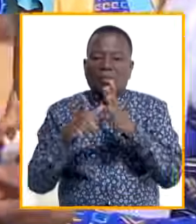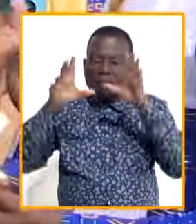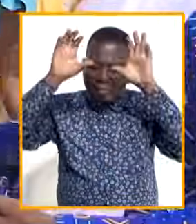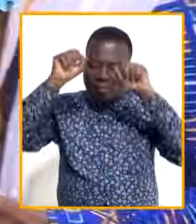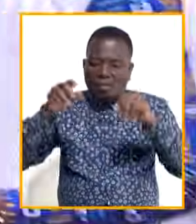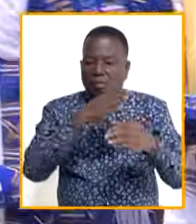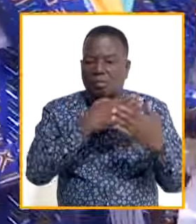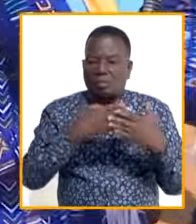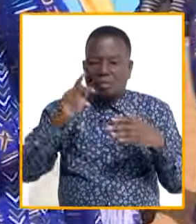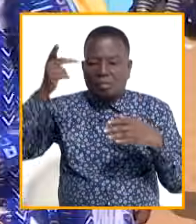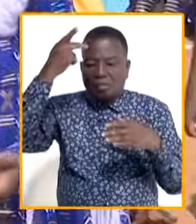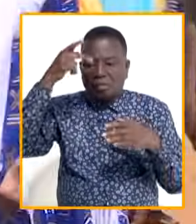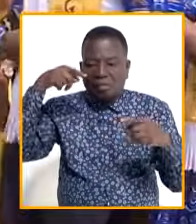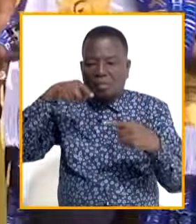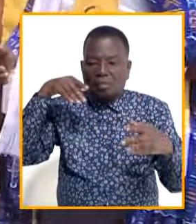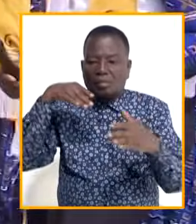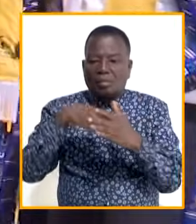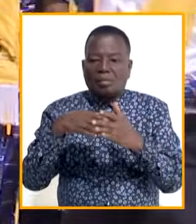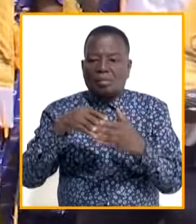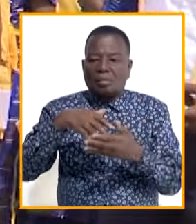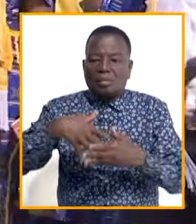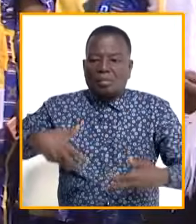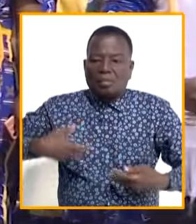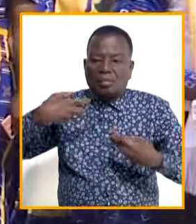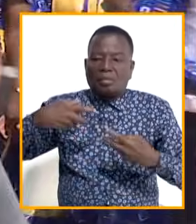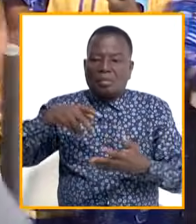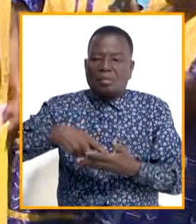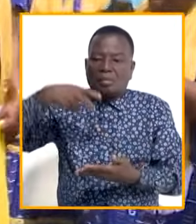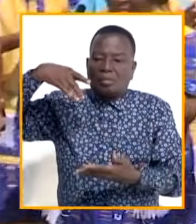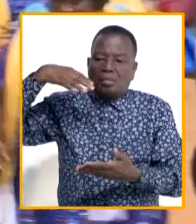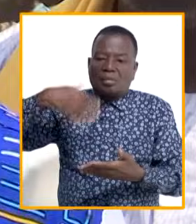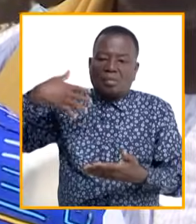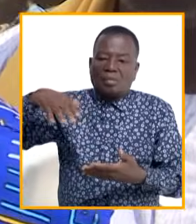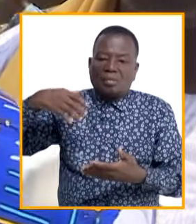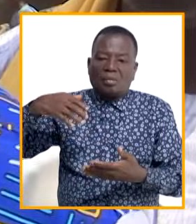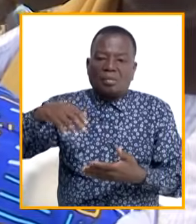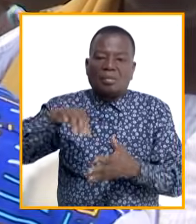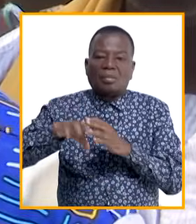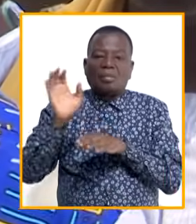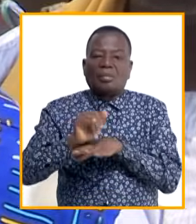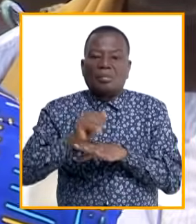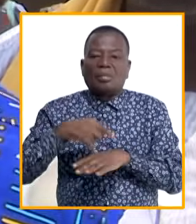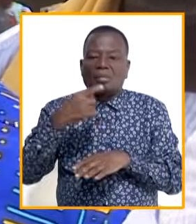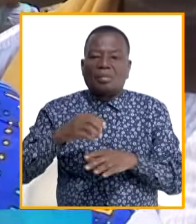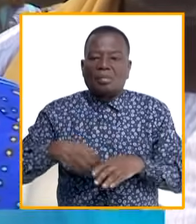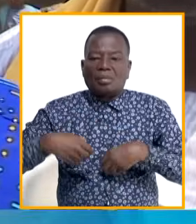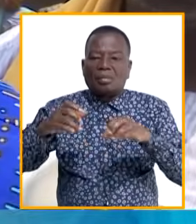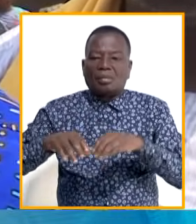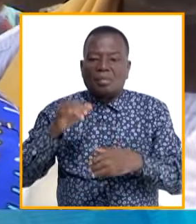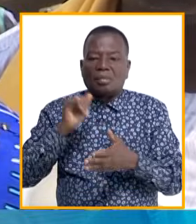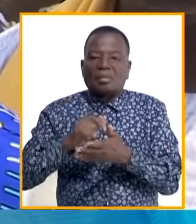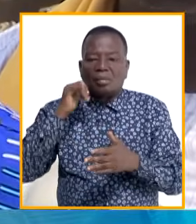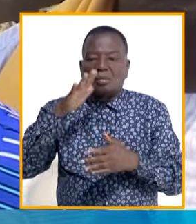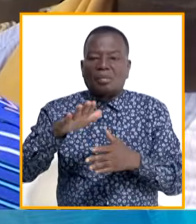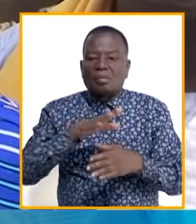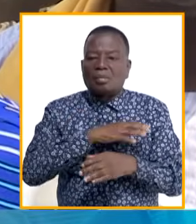vice-président chargé de la politique de lutte contre la vie chère, également parrain de la cérémonie. En Côte d'Ivoire, qui dit commerce, pour la plupart, c'est nos